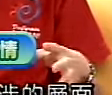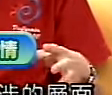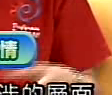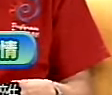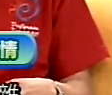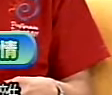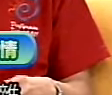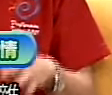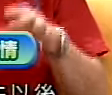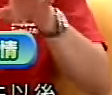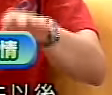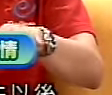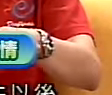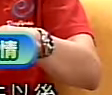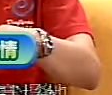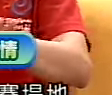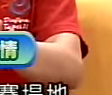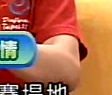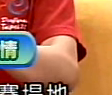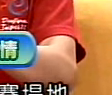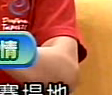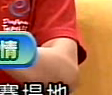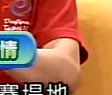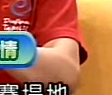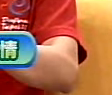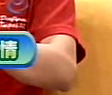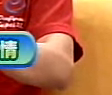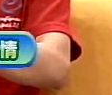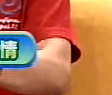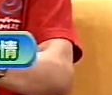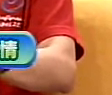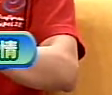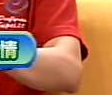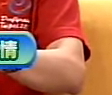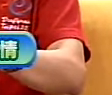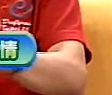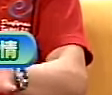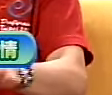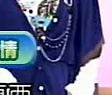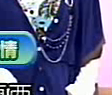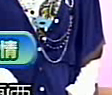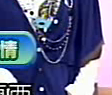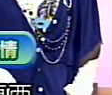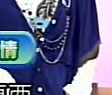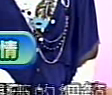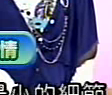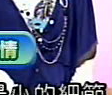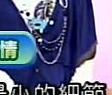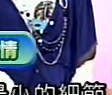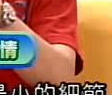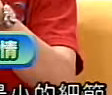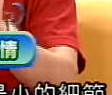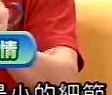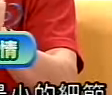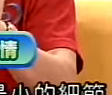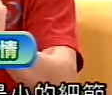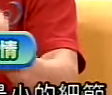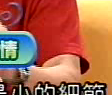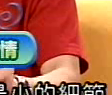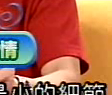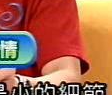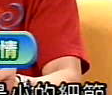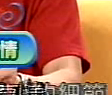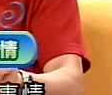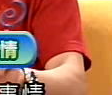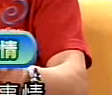牵涉的层面这么复杂、真的做下去以后、我刚讲的竞赛场地、转播、媒体，每一个东西你都要去想到最